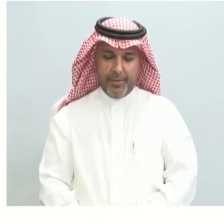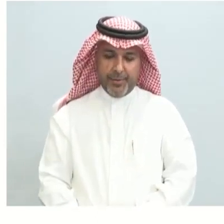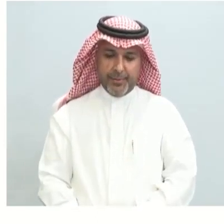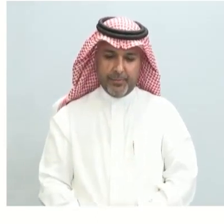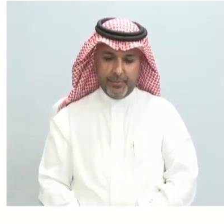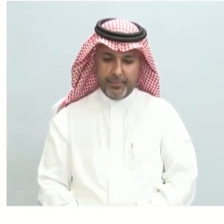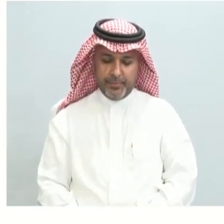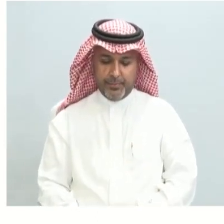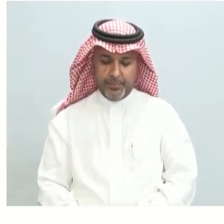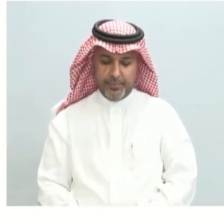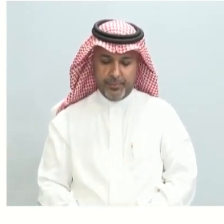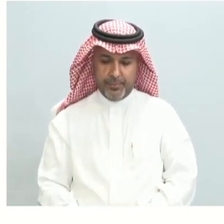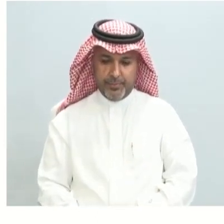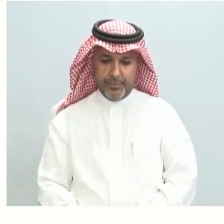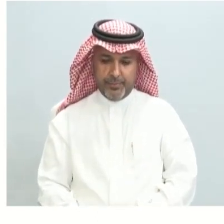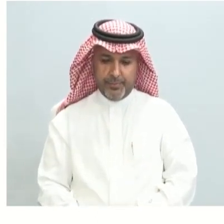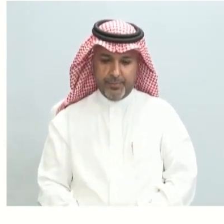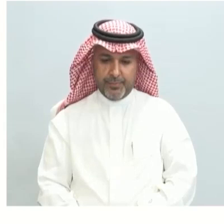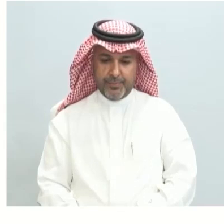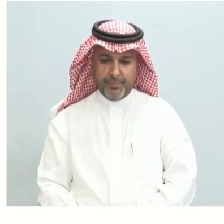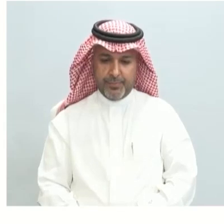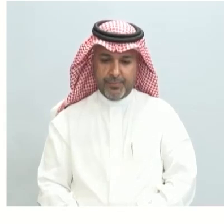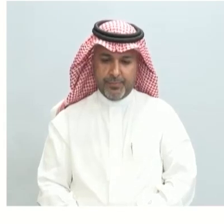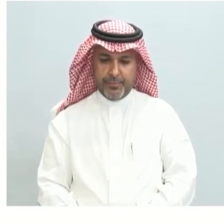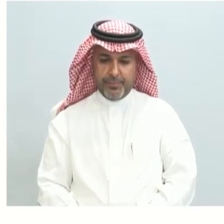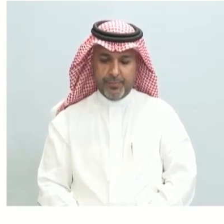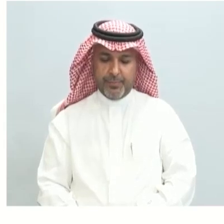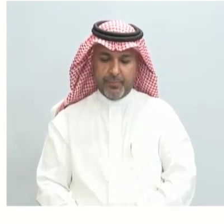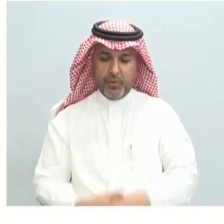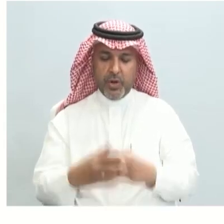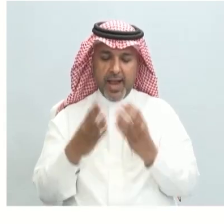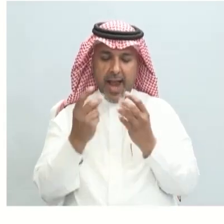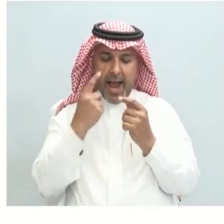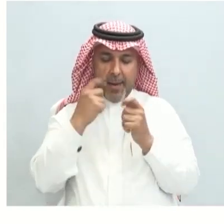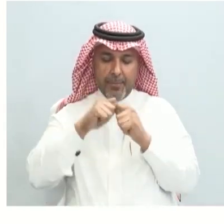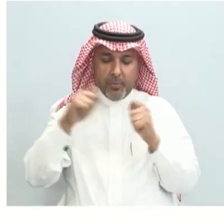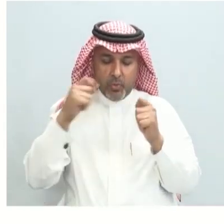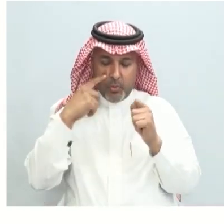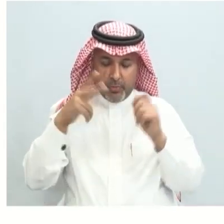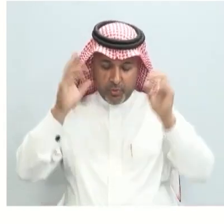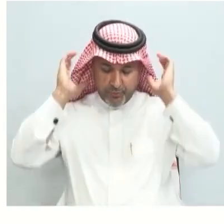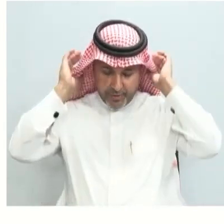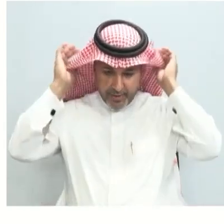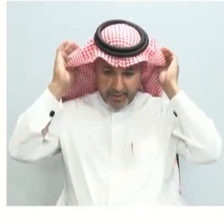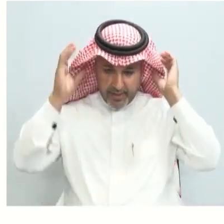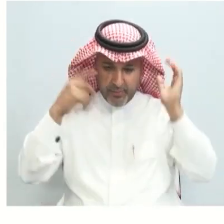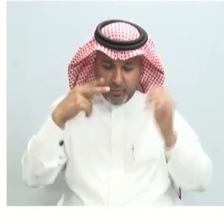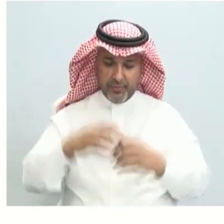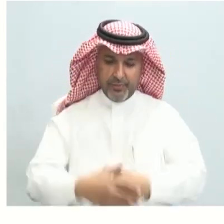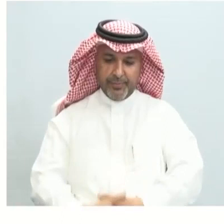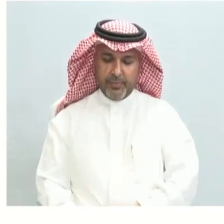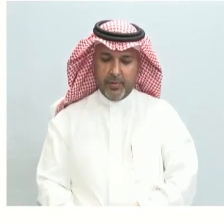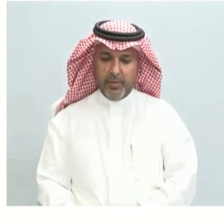ثانية المطلوب في الفقرة A أوجد طول دورة الدالة التي تعبر عن موجات الصوت